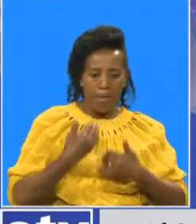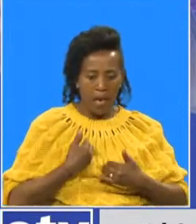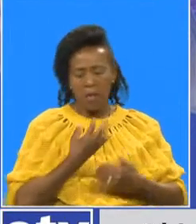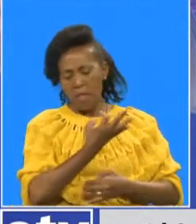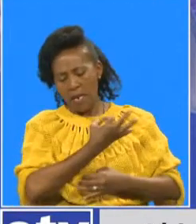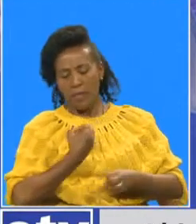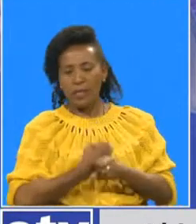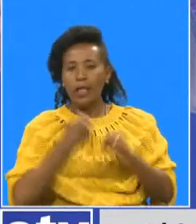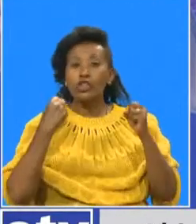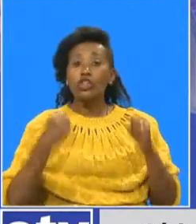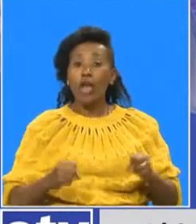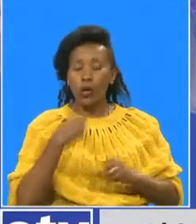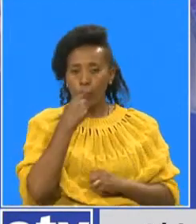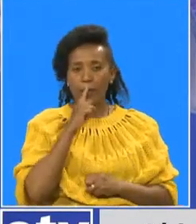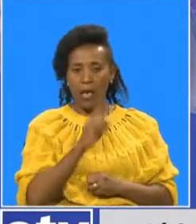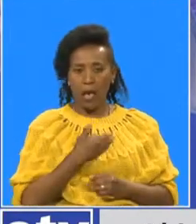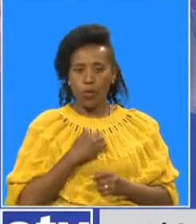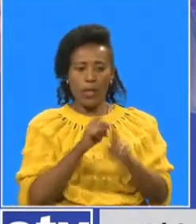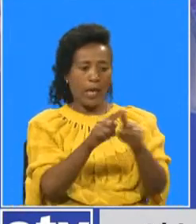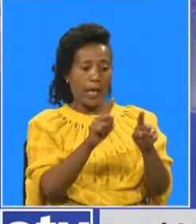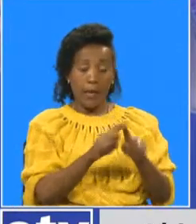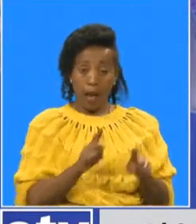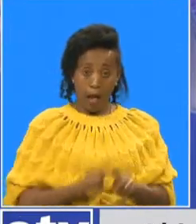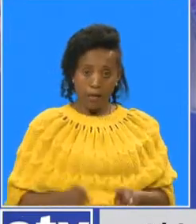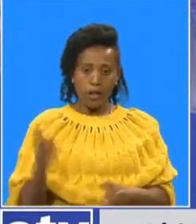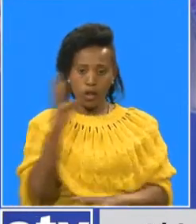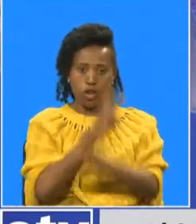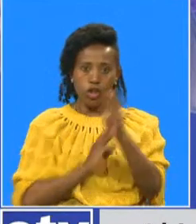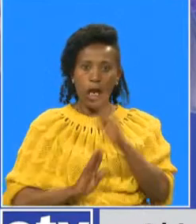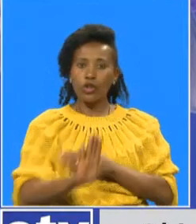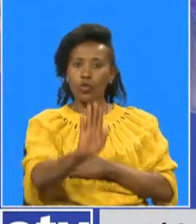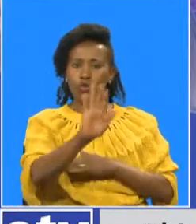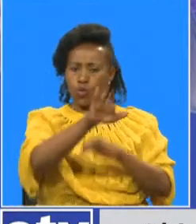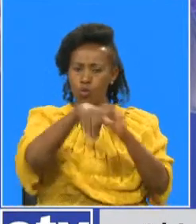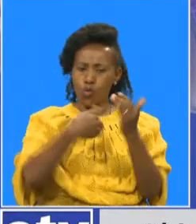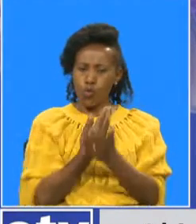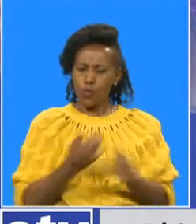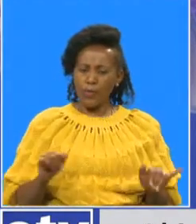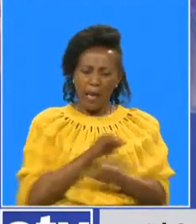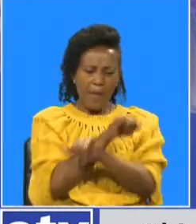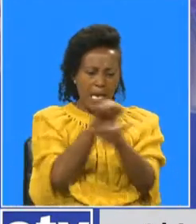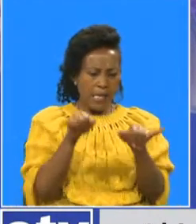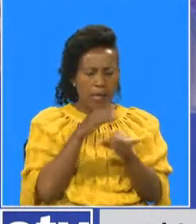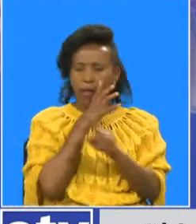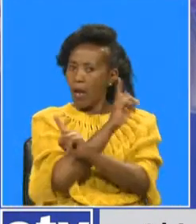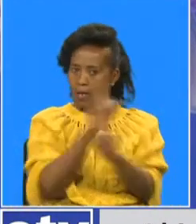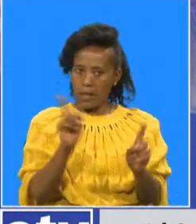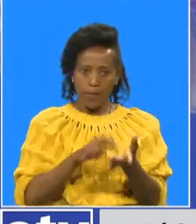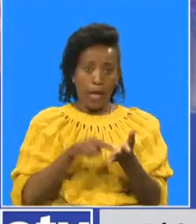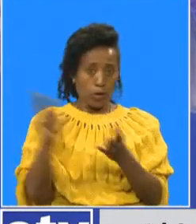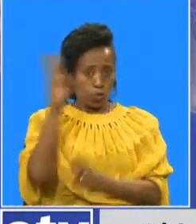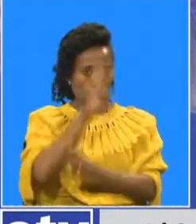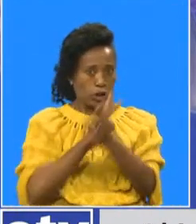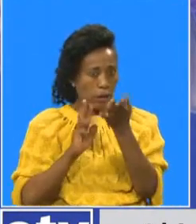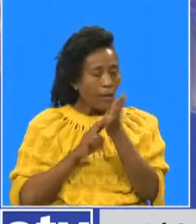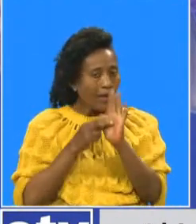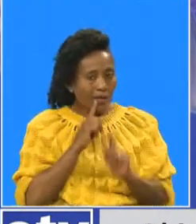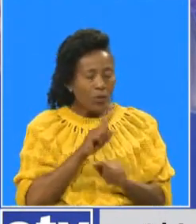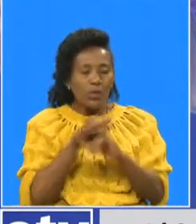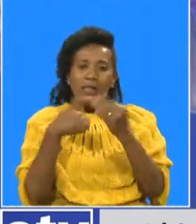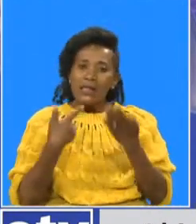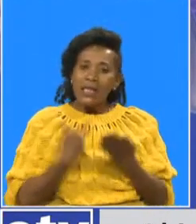በደንብ መስራት ይችላል የሚሉ አሉ። የተለያየ ነው ዩ ኖ ችግራቸው ራሱ፣ ሁሉም ተመሳሳይ አይደለም የሚያነሱት ችግር ማለት ነው።